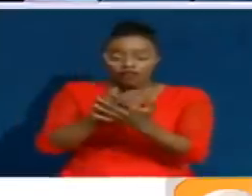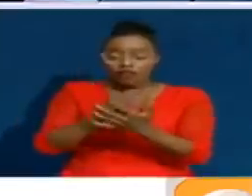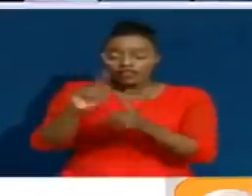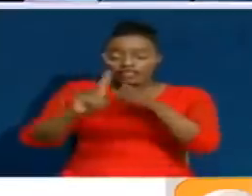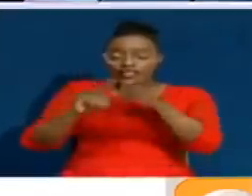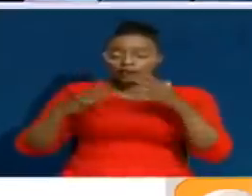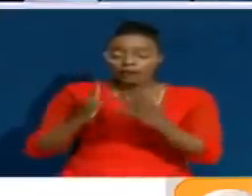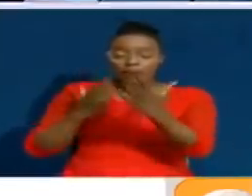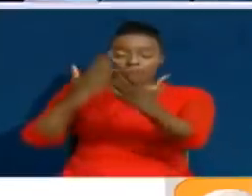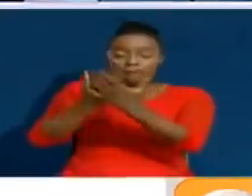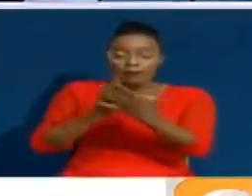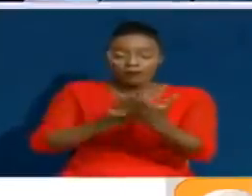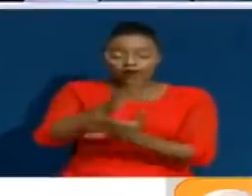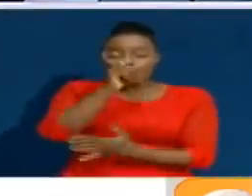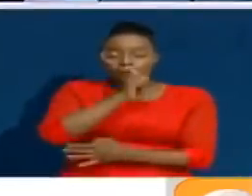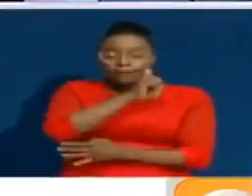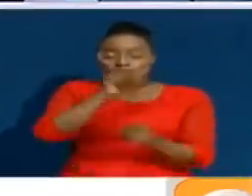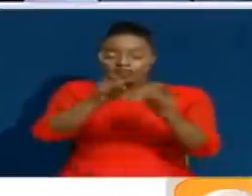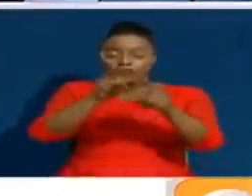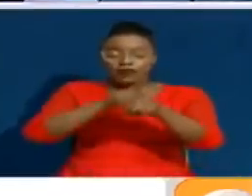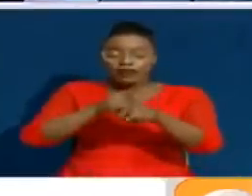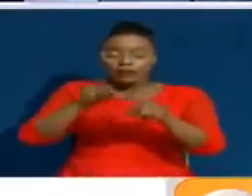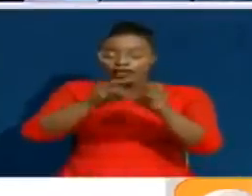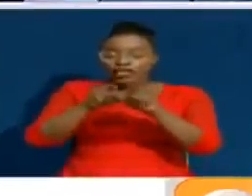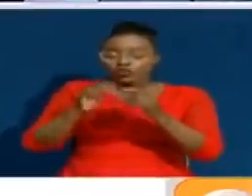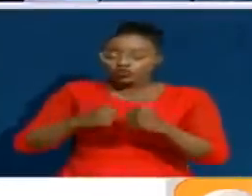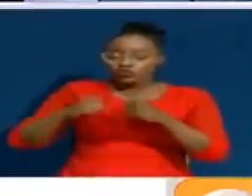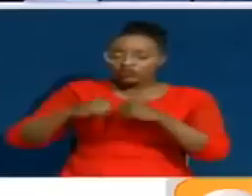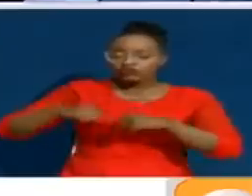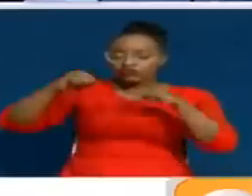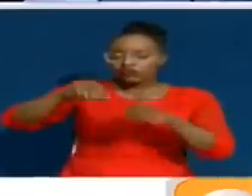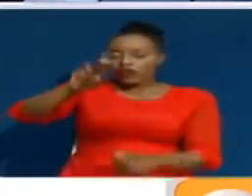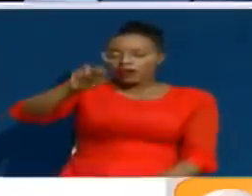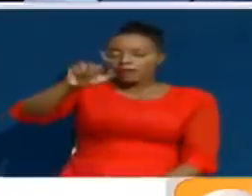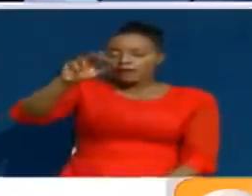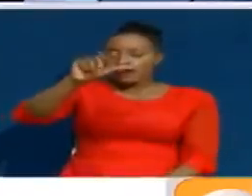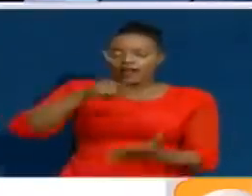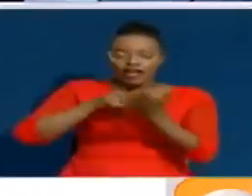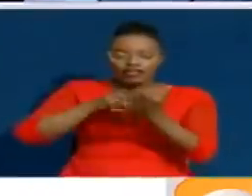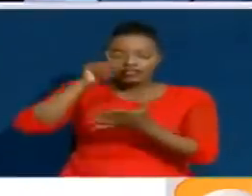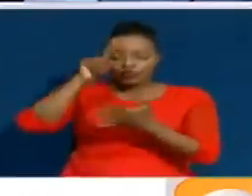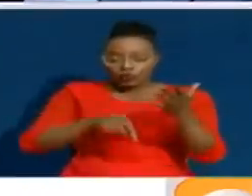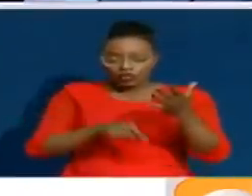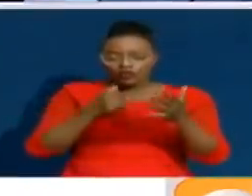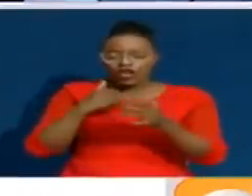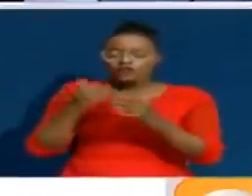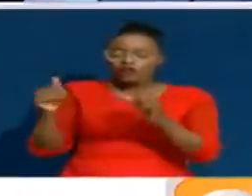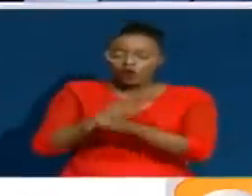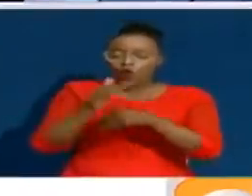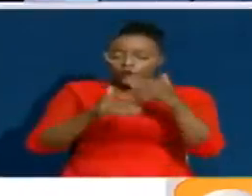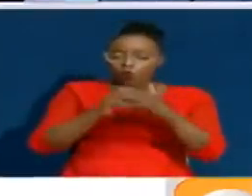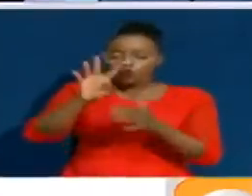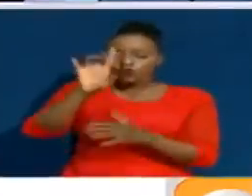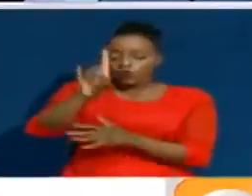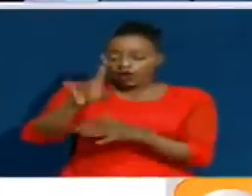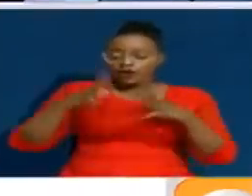hao uliwasilishwa kwa JSC wakati huo ikiongozwa na jaji mstaafu David Maraga, aliyesisitiza orodha kamili ya watu